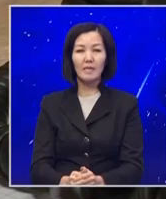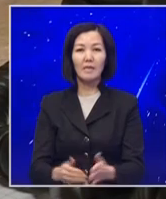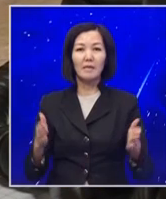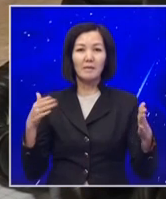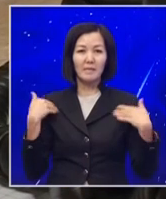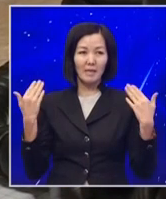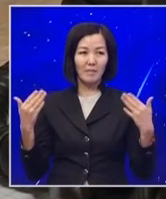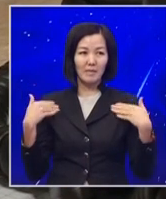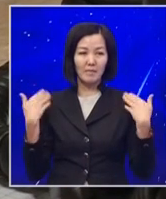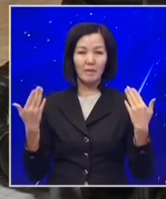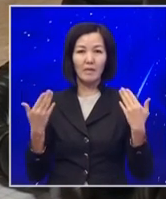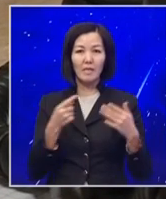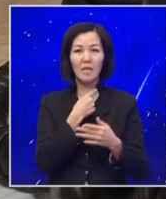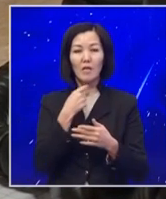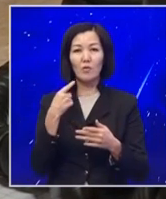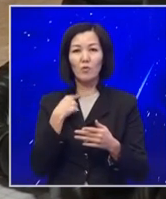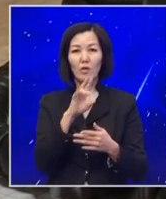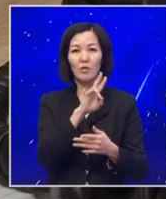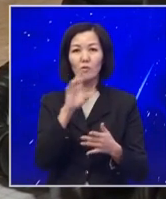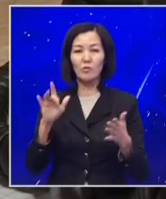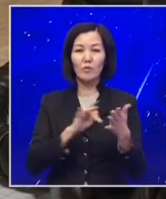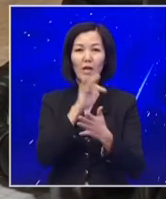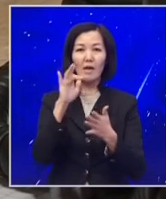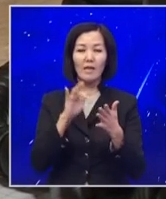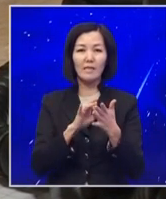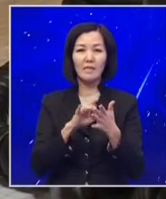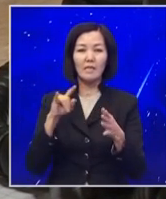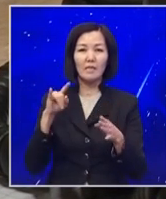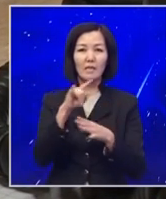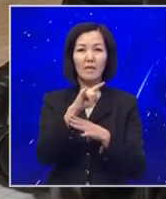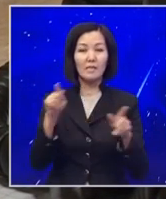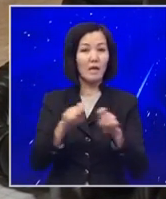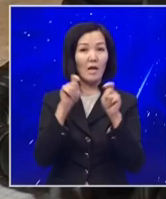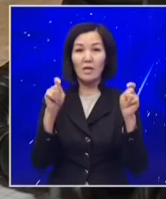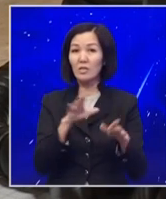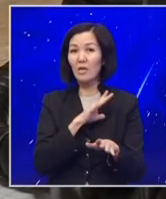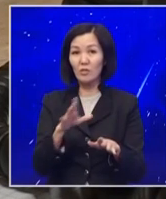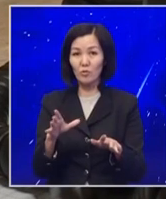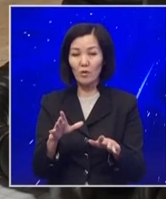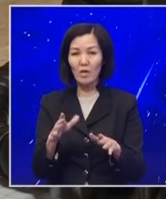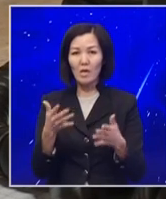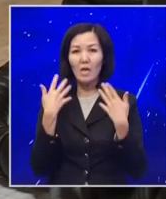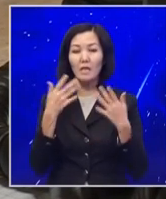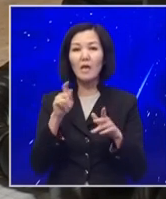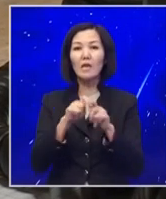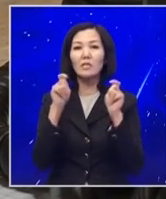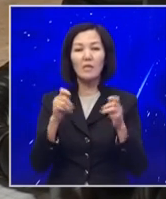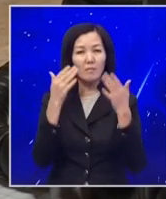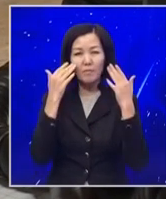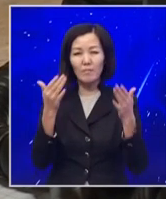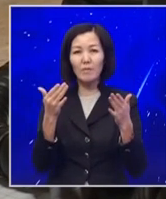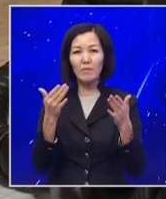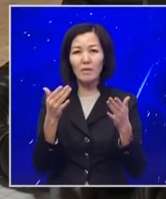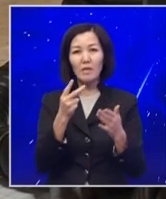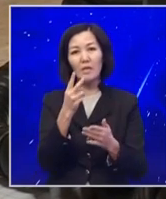Сәлемет. Талдықорғаннан Нұр-Сұлтан қаласына самолет. Рейс әлі ашылған жоқ. Қашан ашылады? Білмеймін,